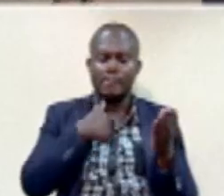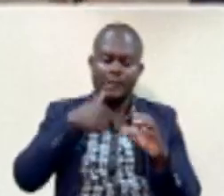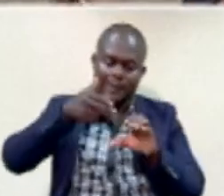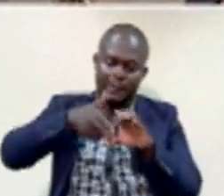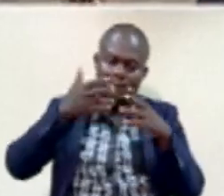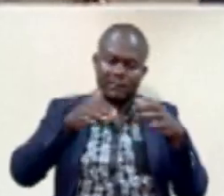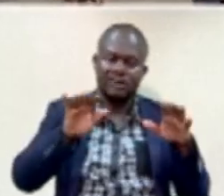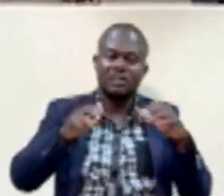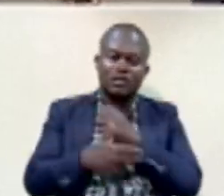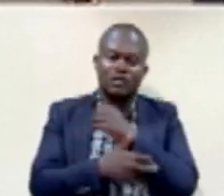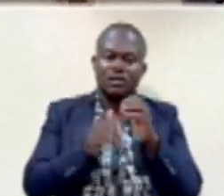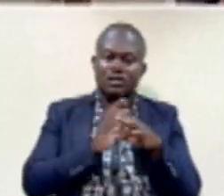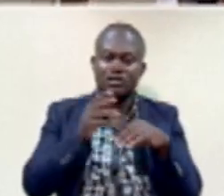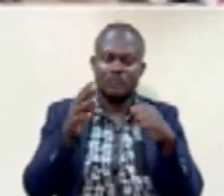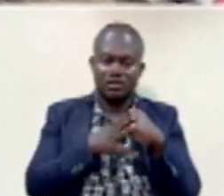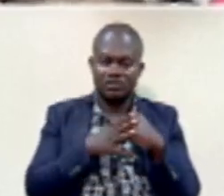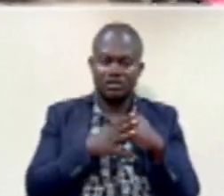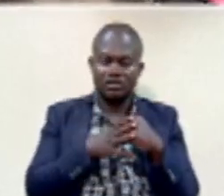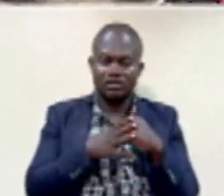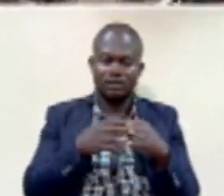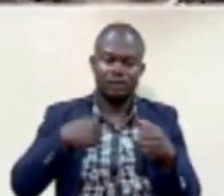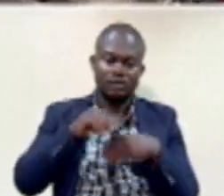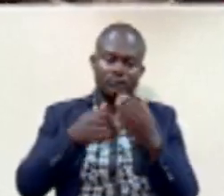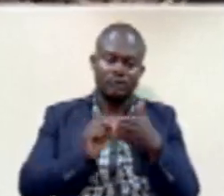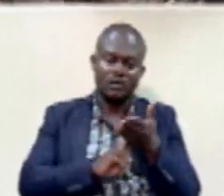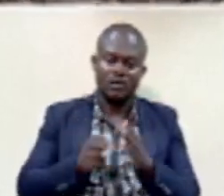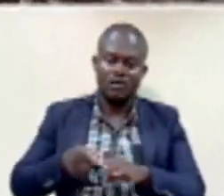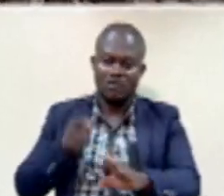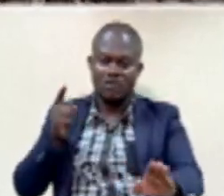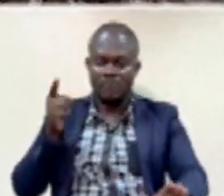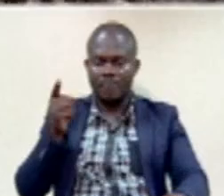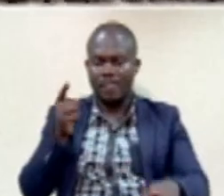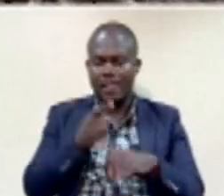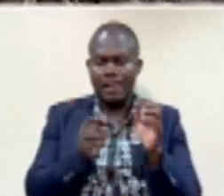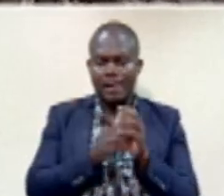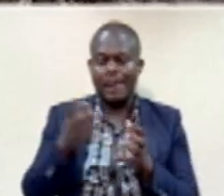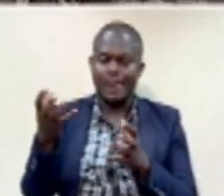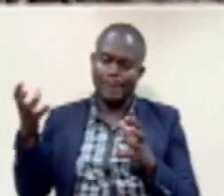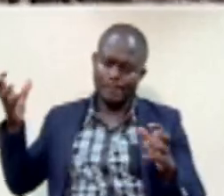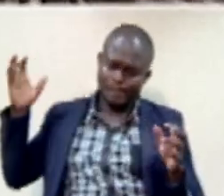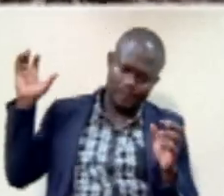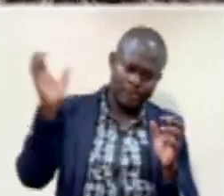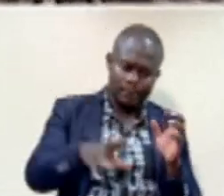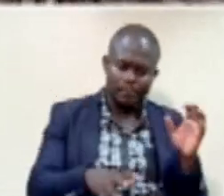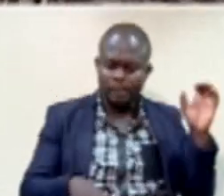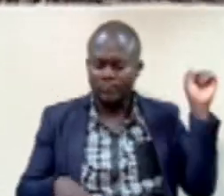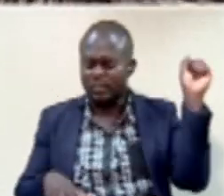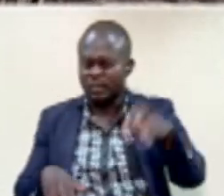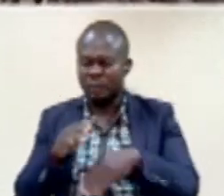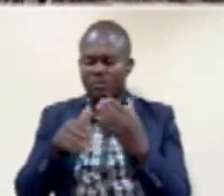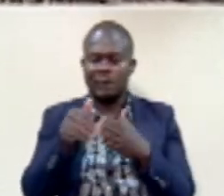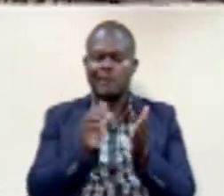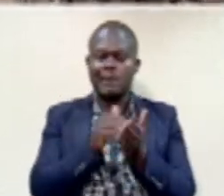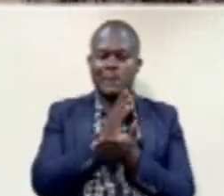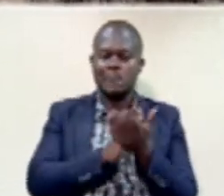maze kwibaho ndagira ko zaba zigeze mu 9 twakunda kwitwaza ingoni cyokora n'amabuye mbo noneho rimwe na